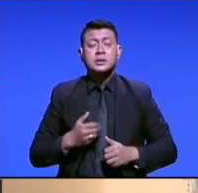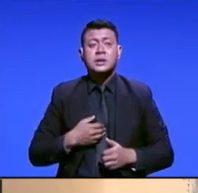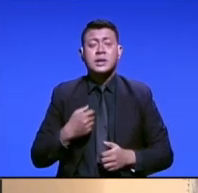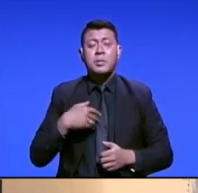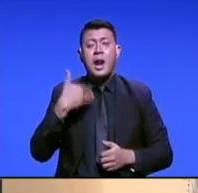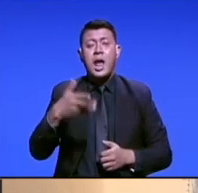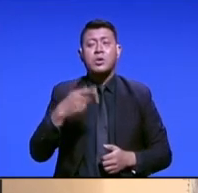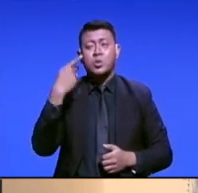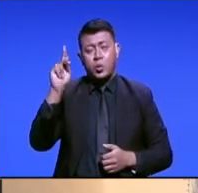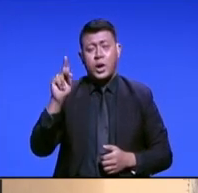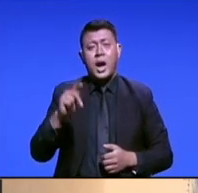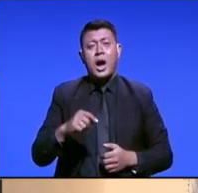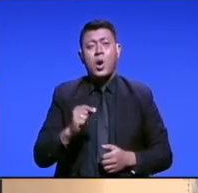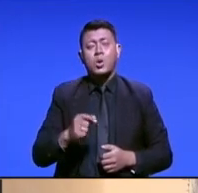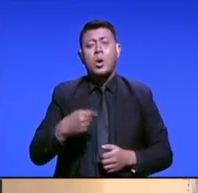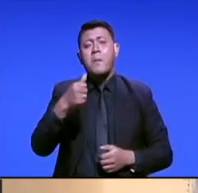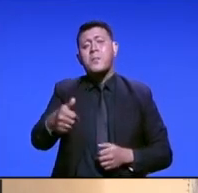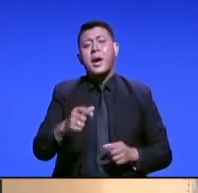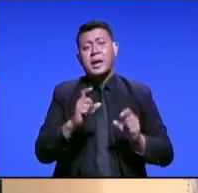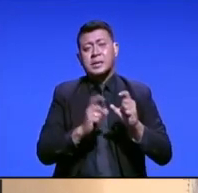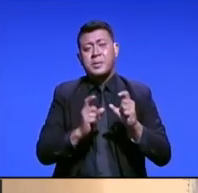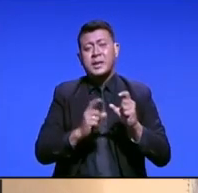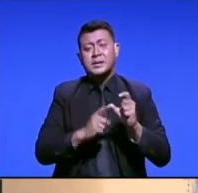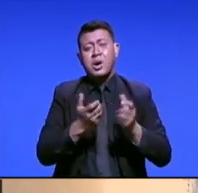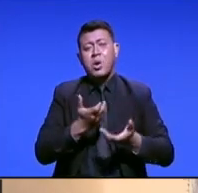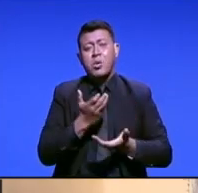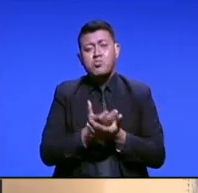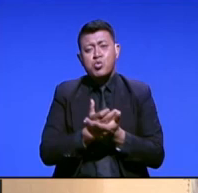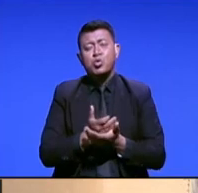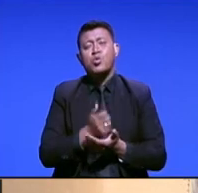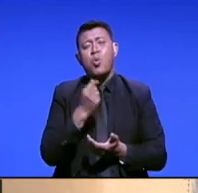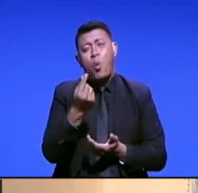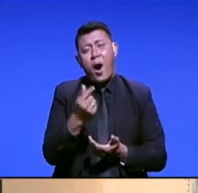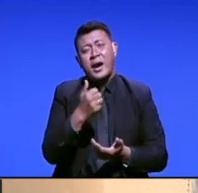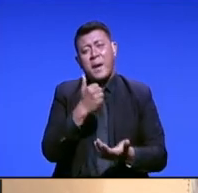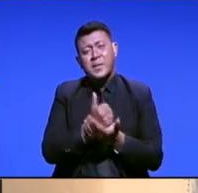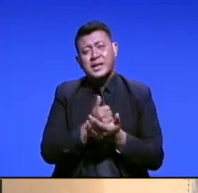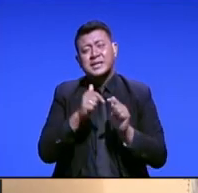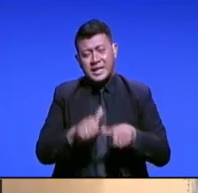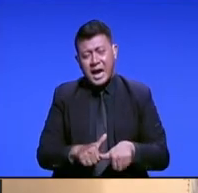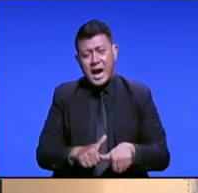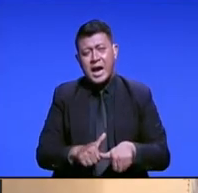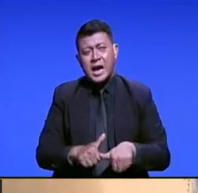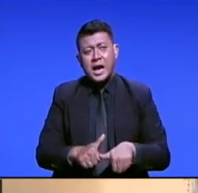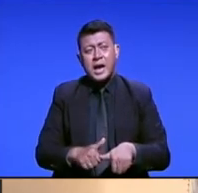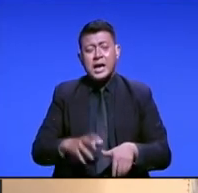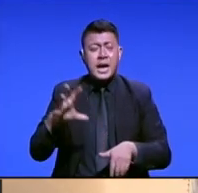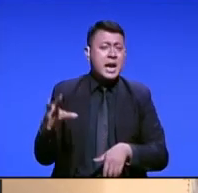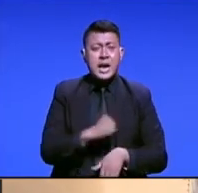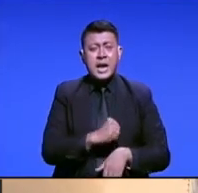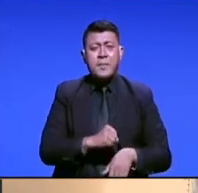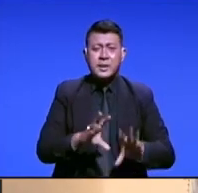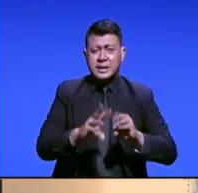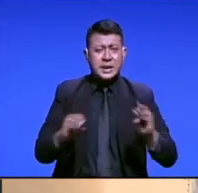kuliah, untuk bayar semesteran kan butuh uang. Jadi yang terpenting bagi saya sekarang, saya dapat kerja di